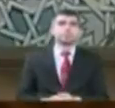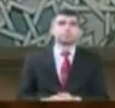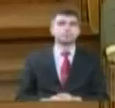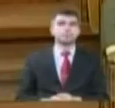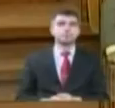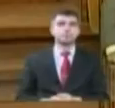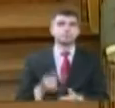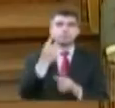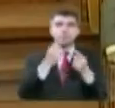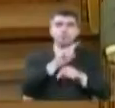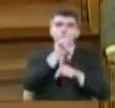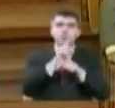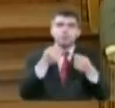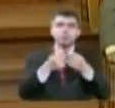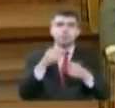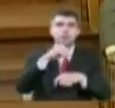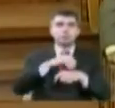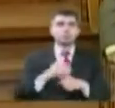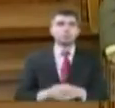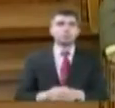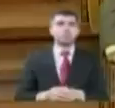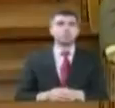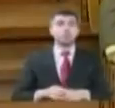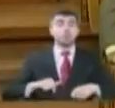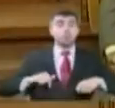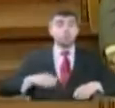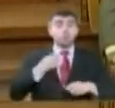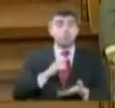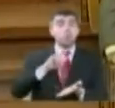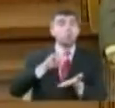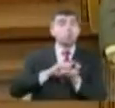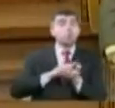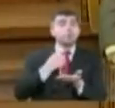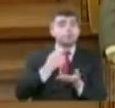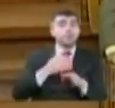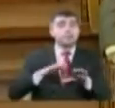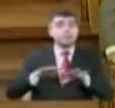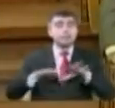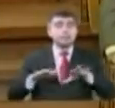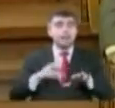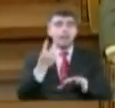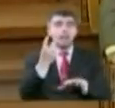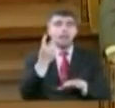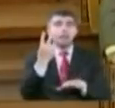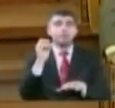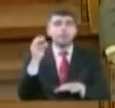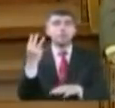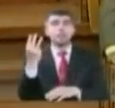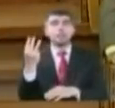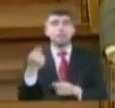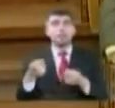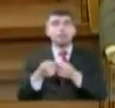نائب محترم. سيد الوزير، بالحسيمه منذ زلزال 2003 انه تم اغلاق